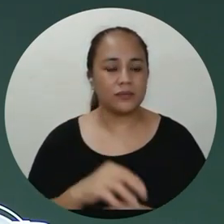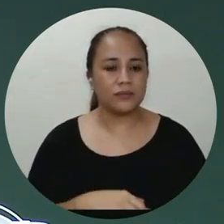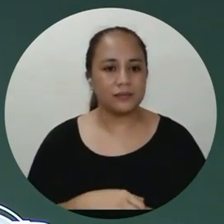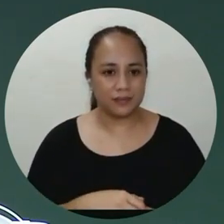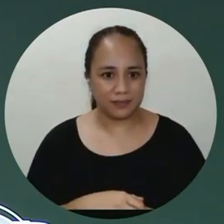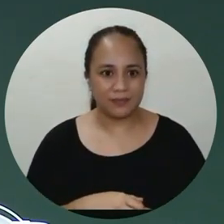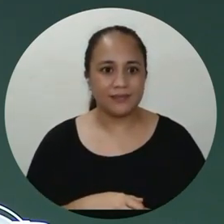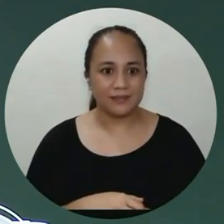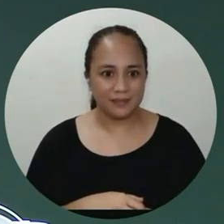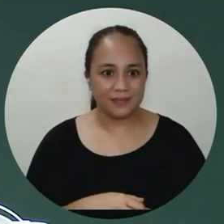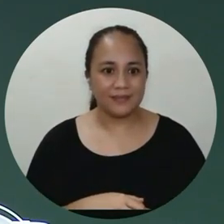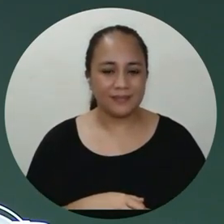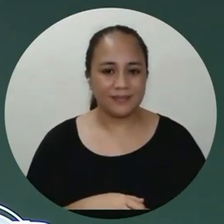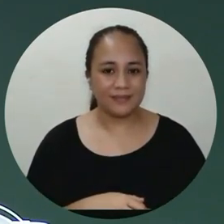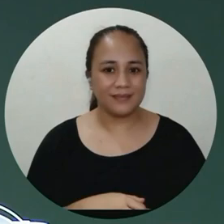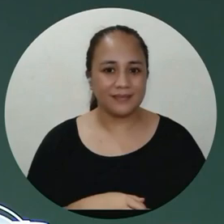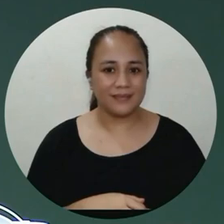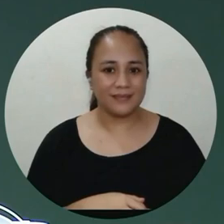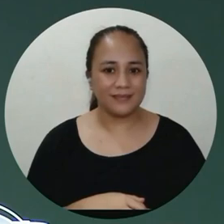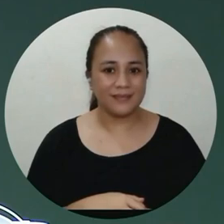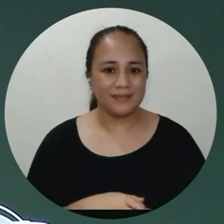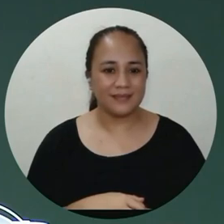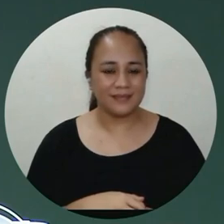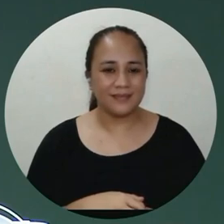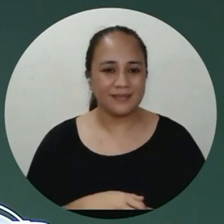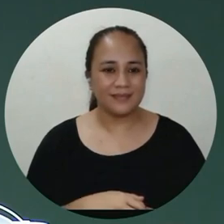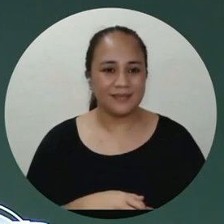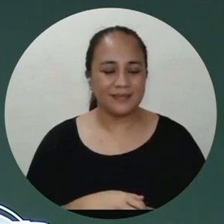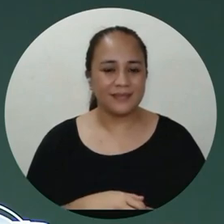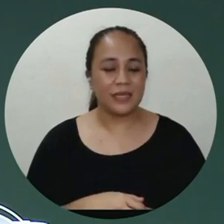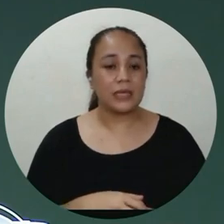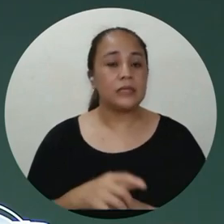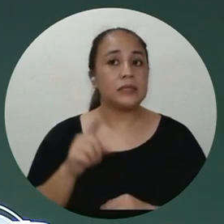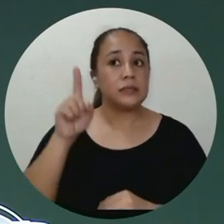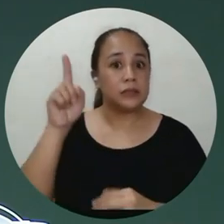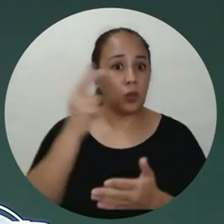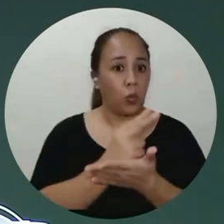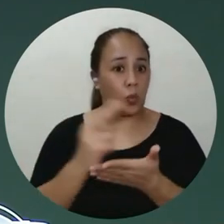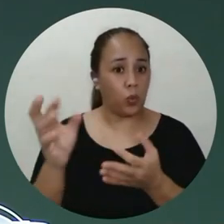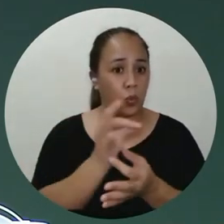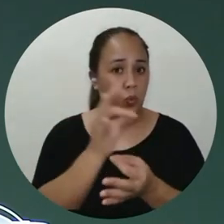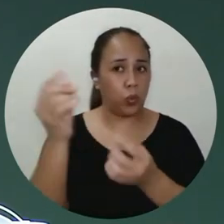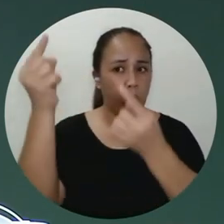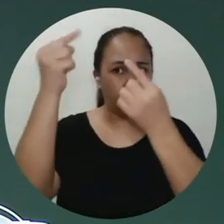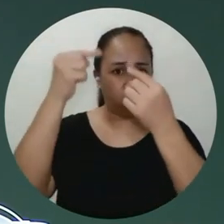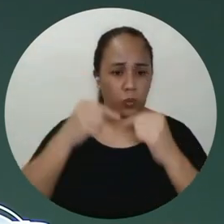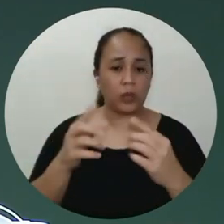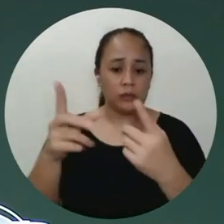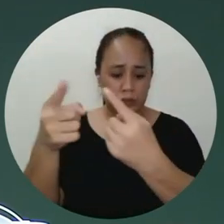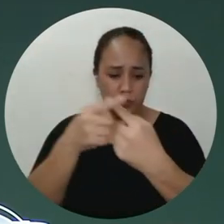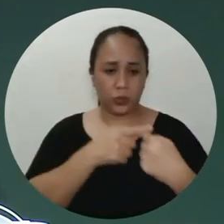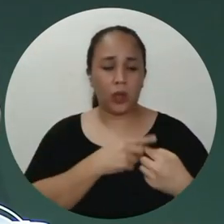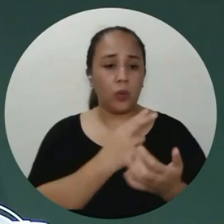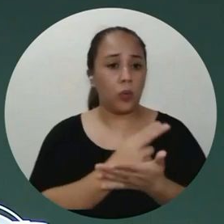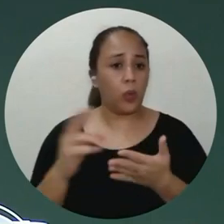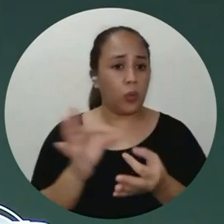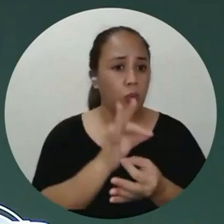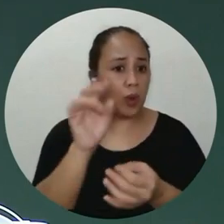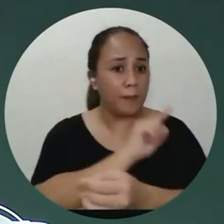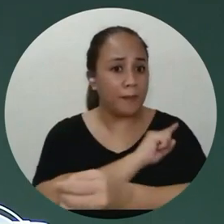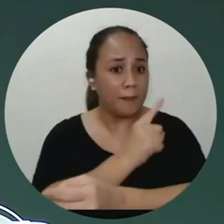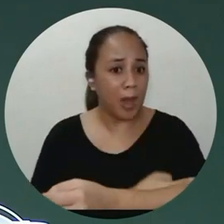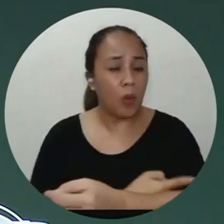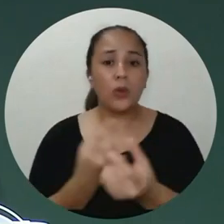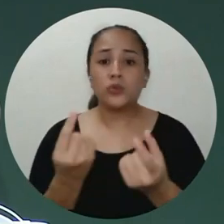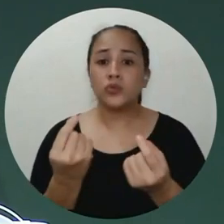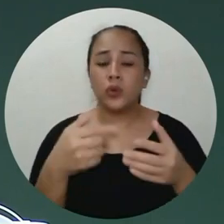빛으로 그렇게 전도자로 쓰임 받게 될 것이다. And when the Holy Spirit comes, then they will receive the power of the Holy Spirit, and they will go as